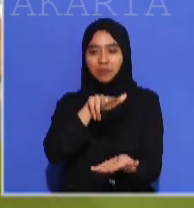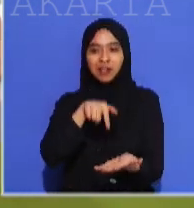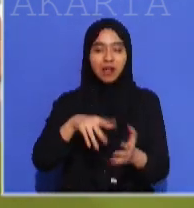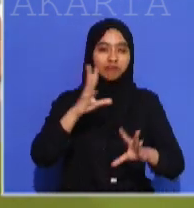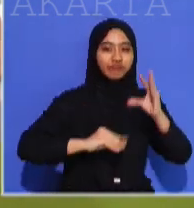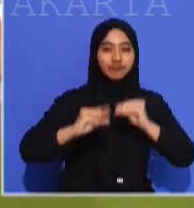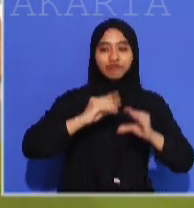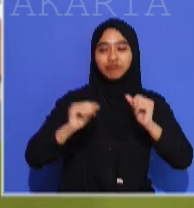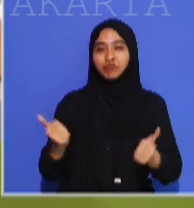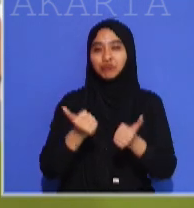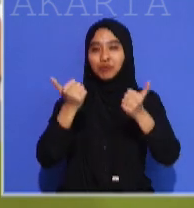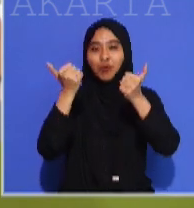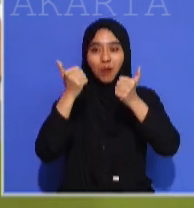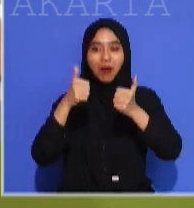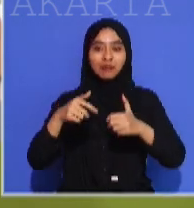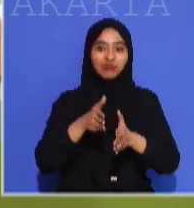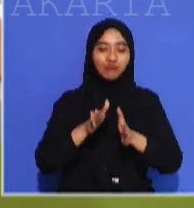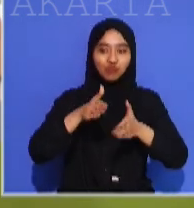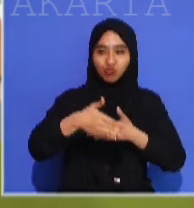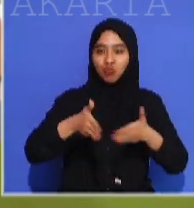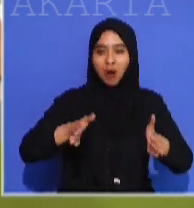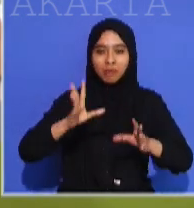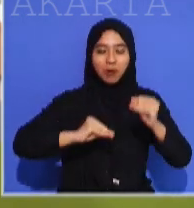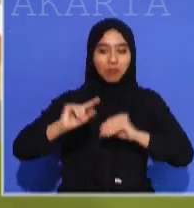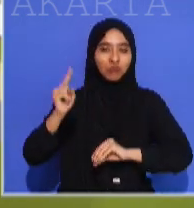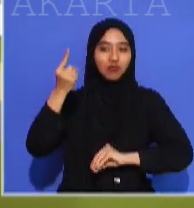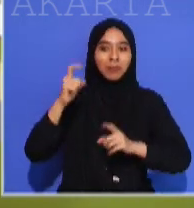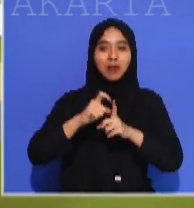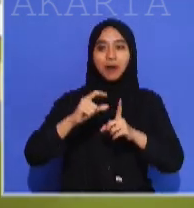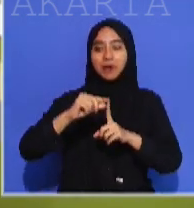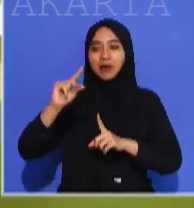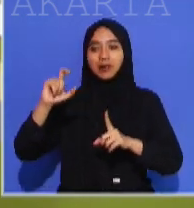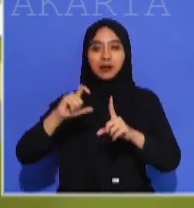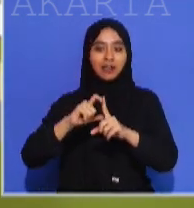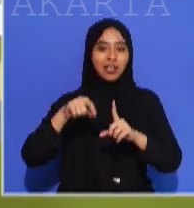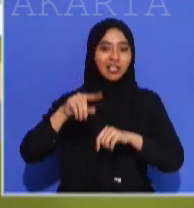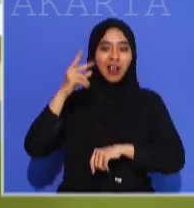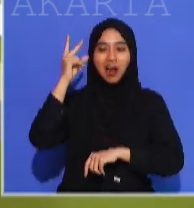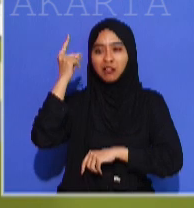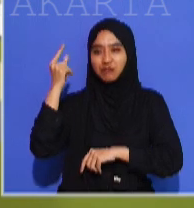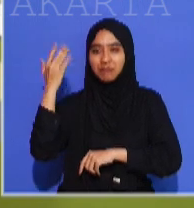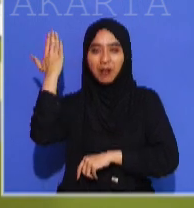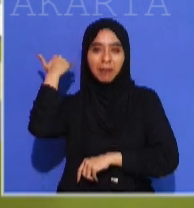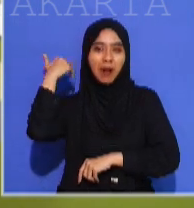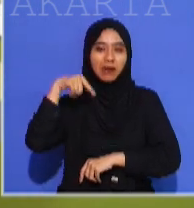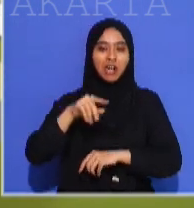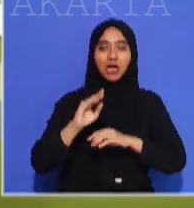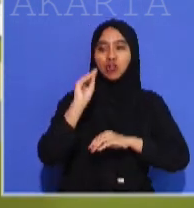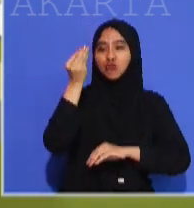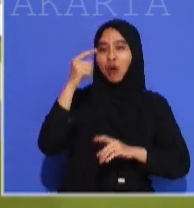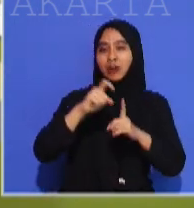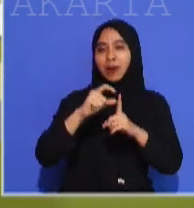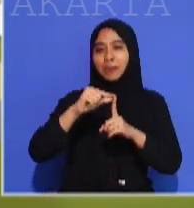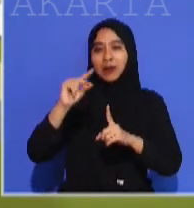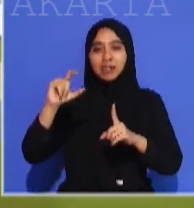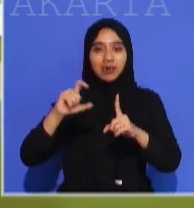paripurna istimewa di ruang rapat utama DPRD DIY Rabu kemarin. Adapun Ketua DPRD Daerah Istimewa Yogyakarta